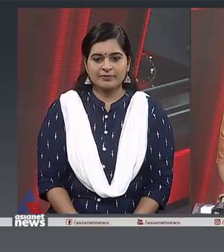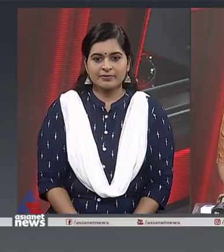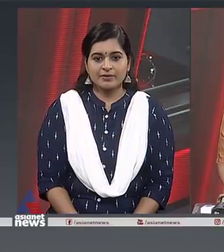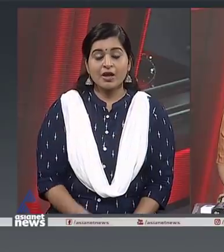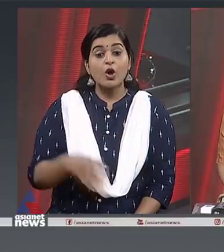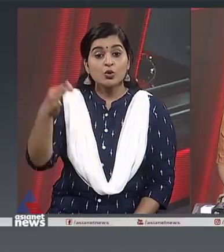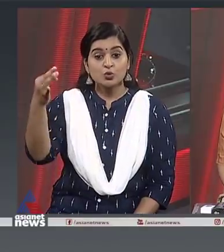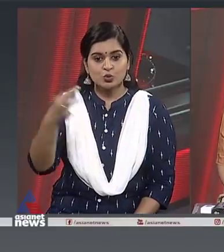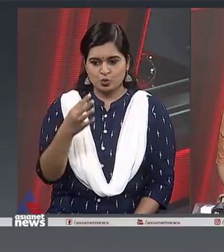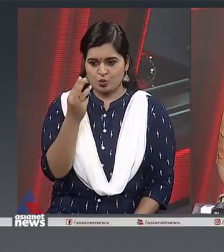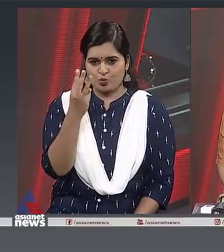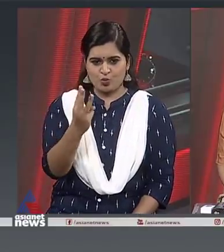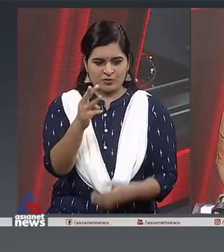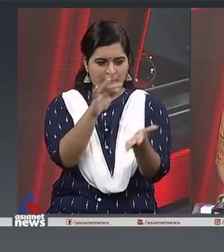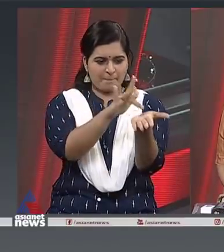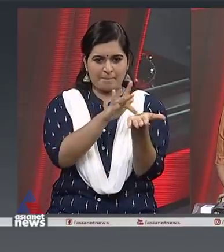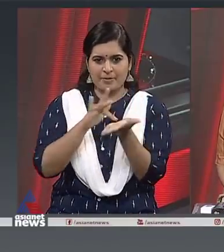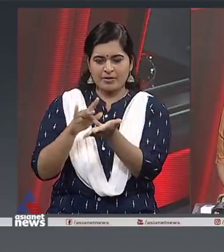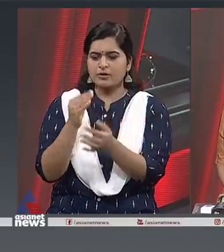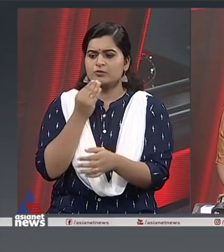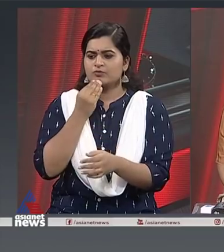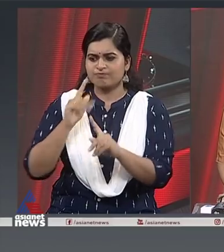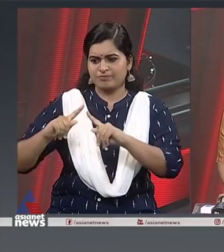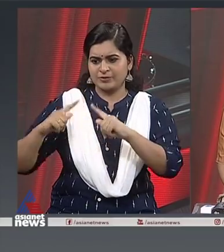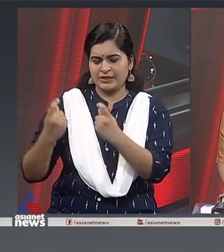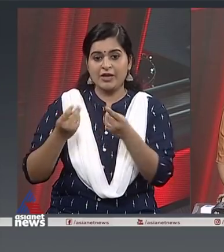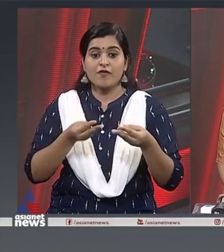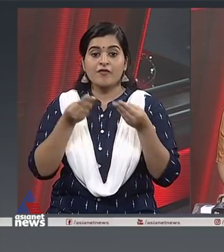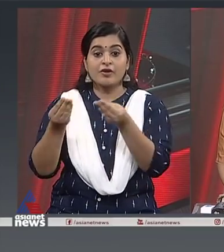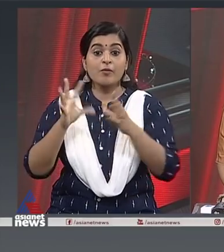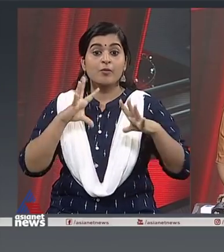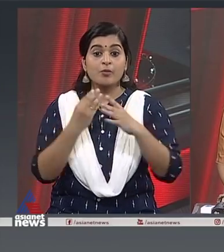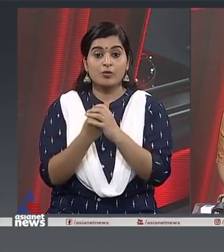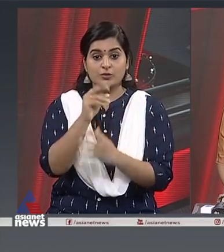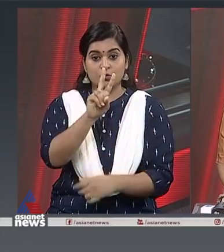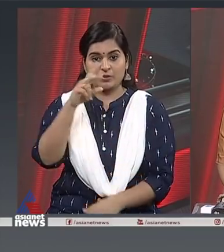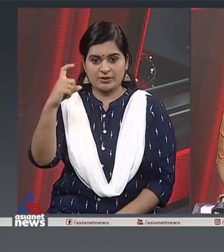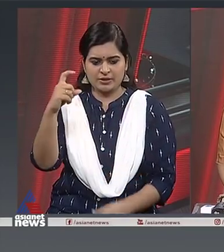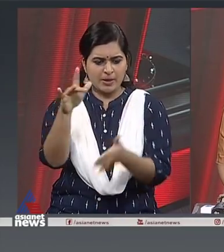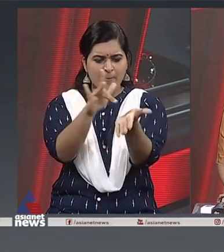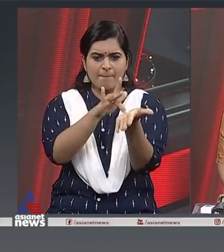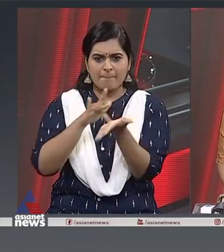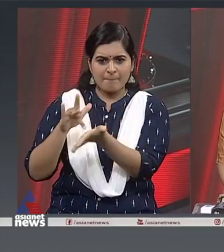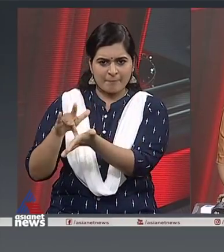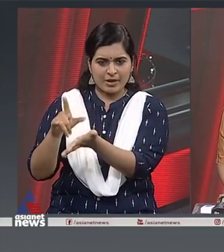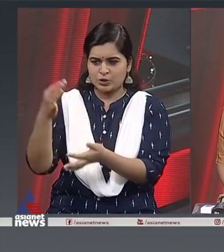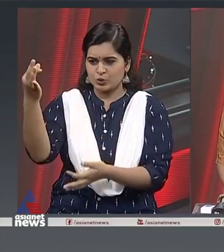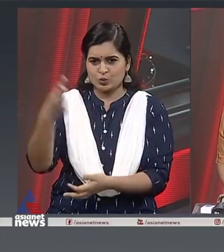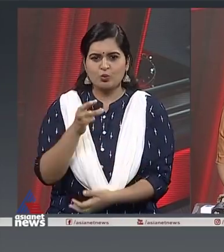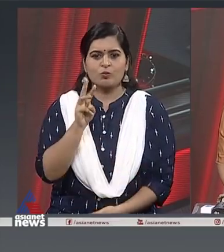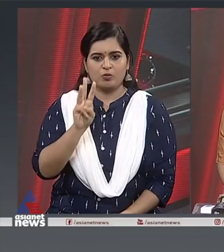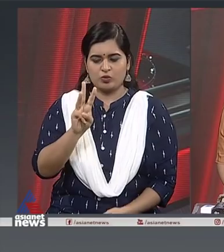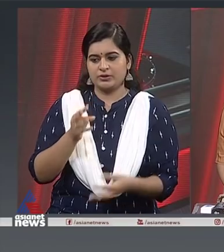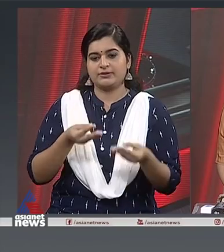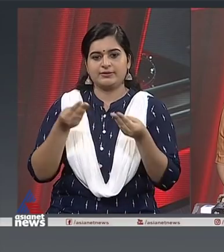പുതിയ 3 സീറ്റടക്കം ലീഗിന് 27 സീറ്റെന്ന് ധാരണ. കൂത്തുപറമ്പ്, ബേപ്പൂർ, ചേലക്കര എന്നിവയാണ് പുതുതായി